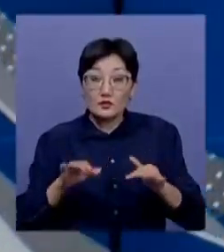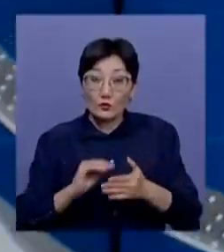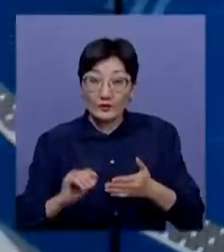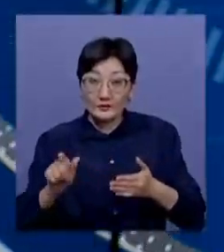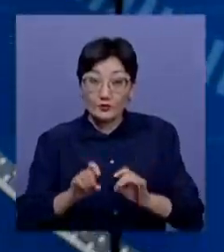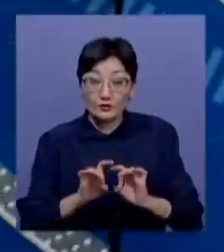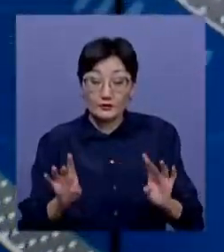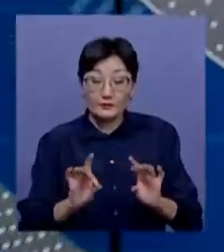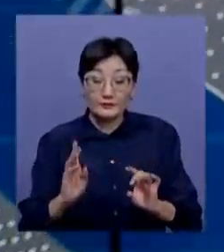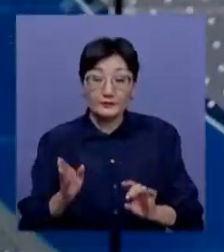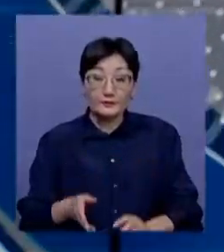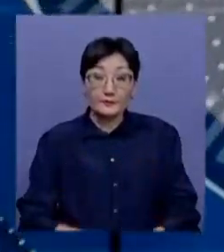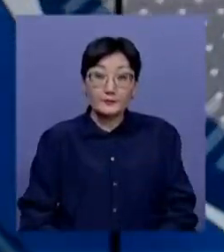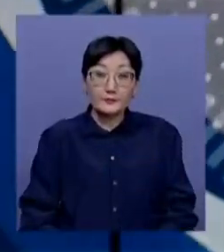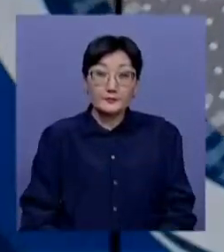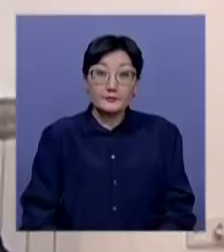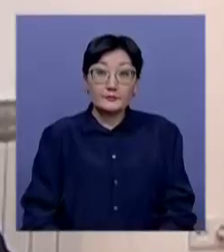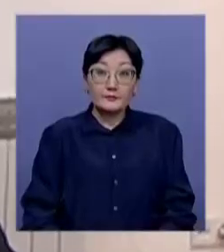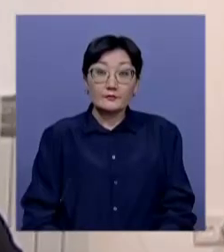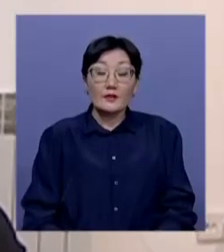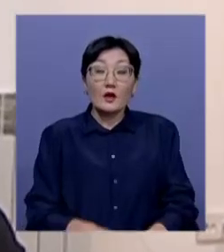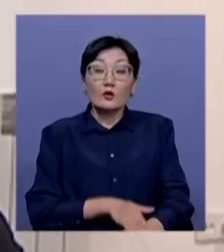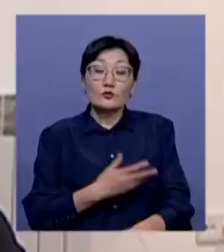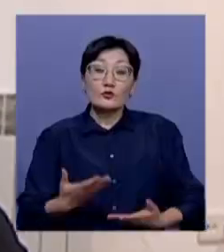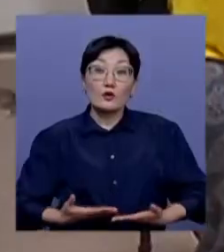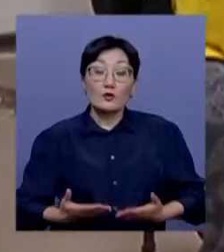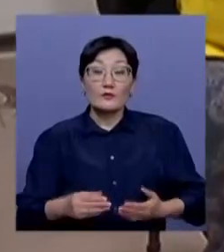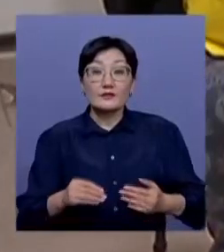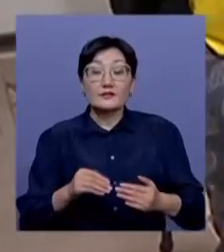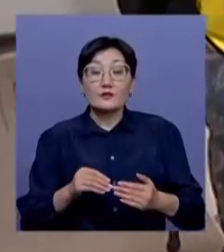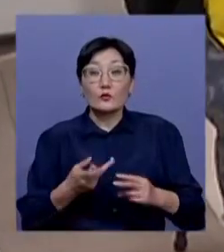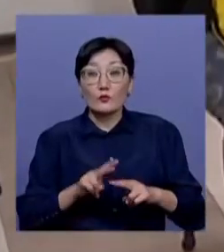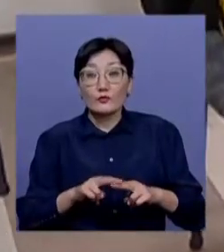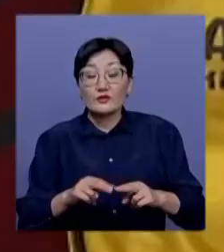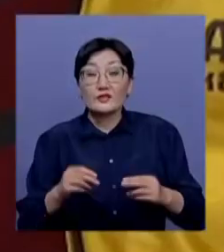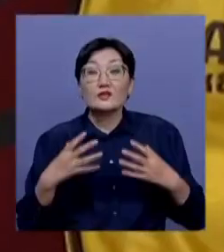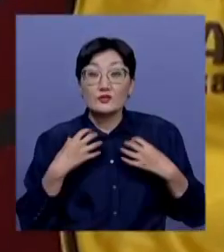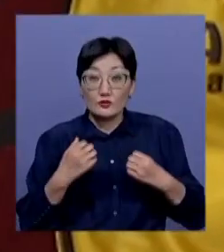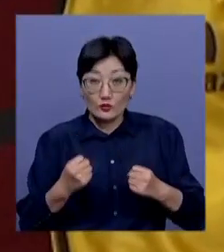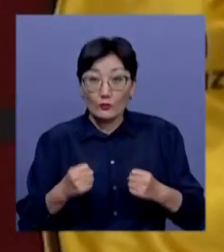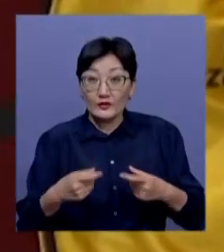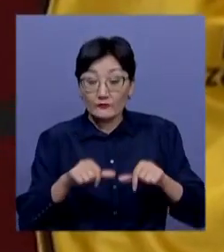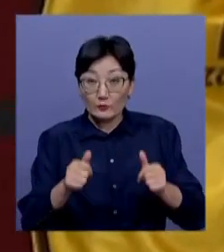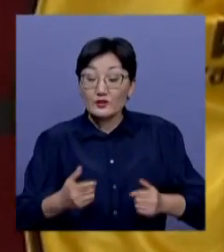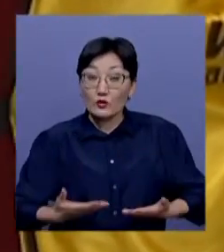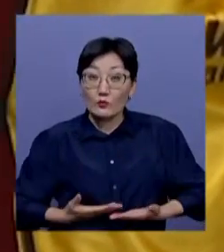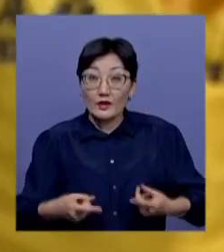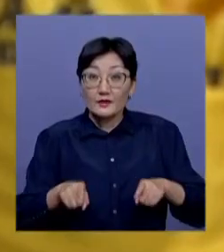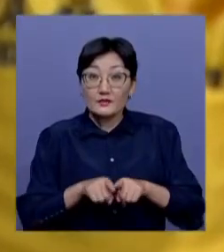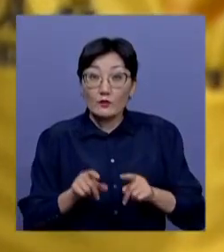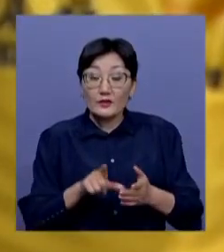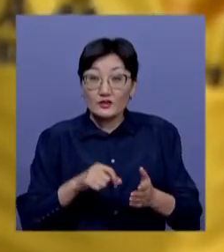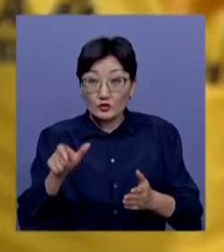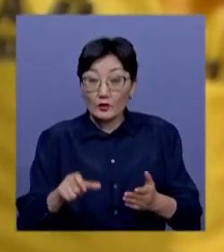әріптесім Сымбат Ноғайда қатысып келді. Ұзақ өмір сүрудің сыры салауатты өмір салтын ұстану. Мұны белсенді ұзақ өмір орталығының